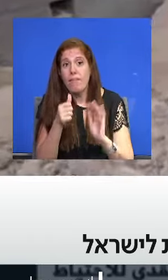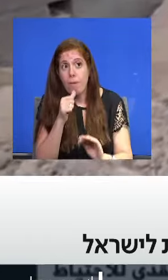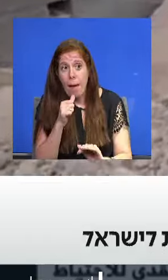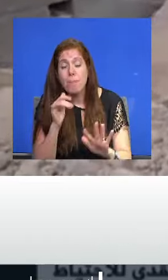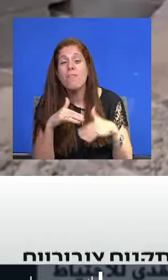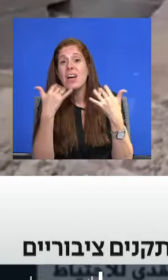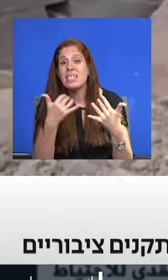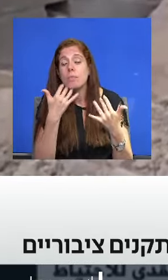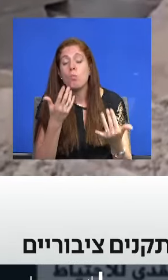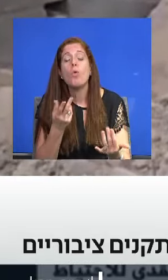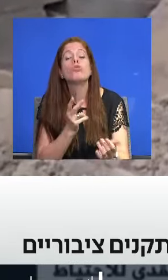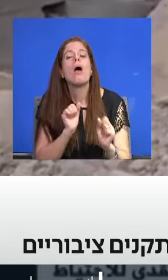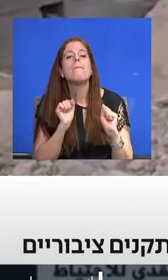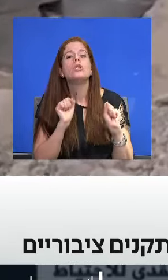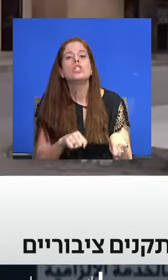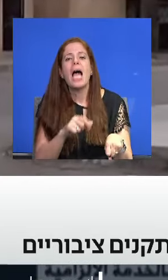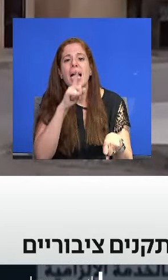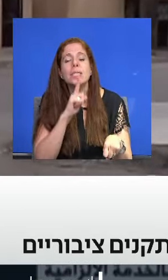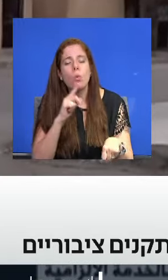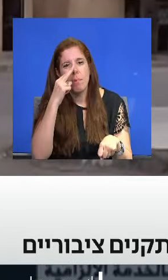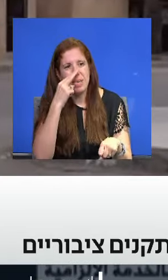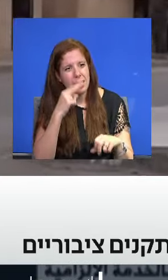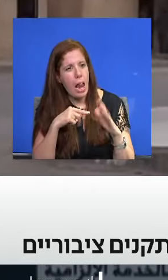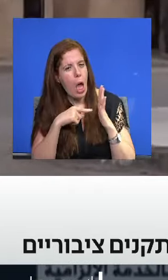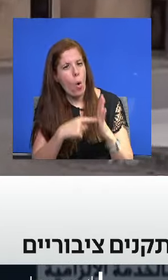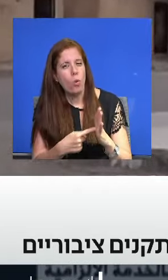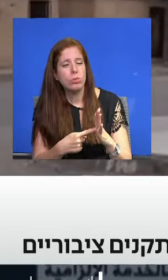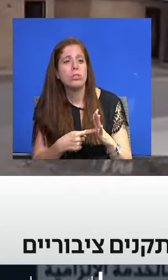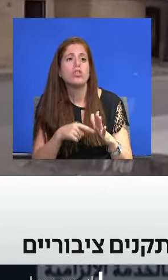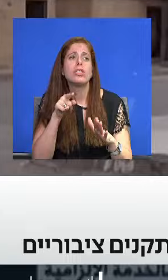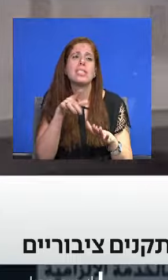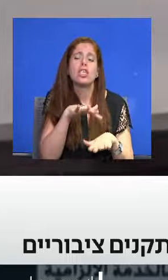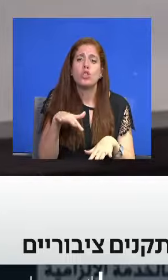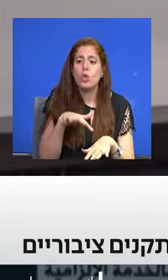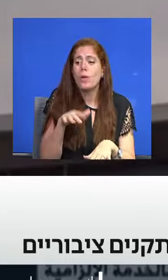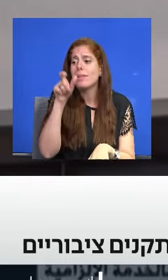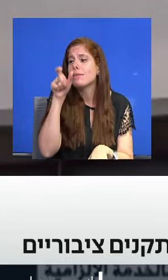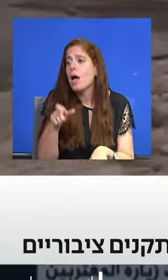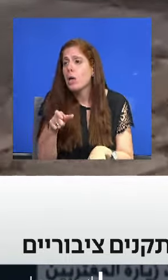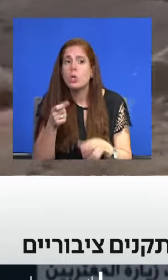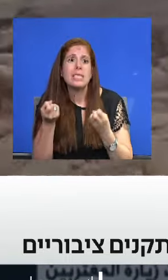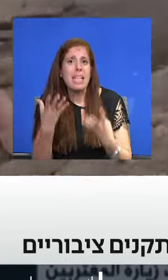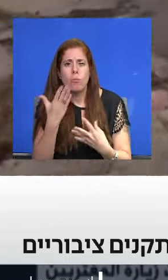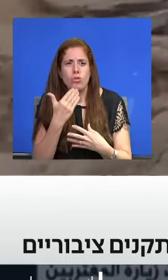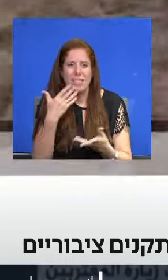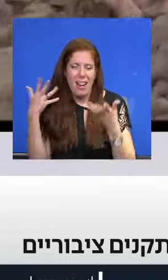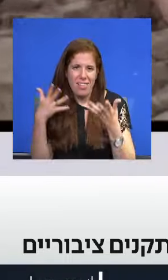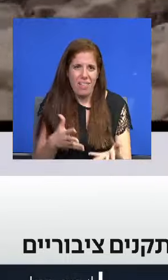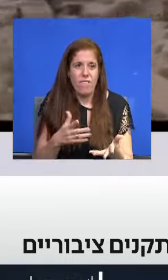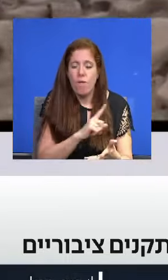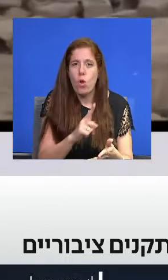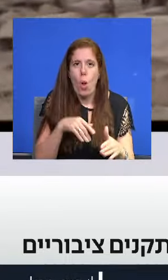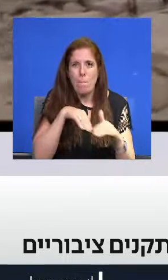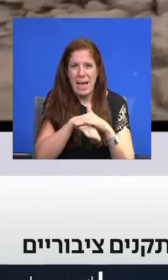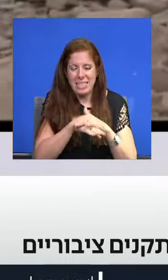שהמשטר הסורי מנסה להראות שמדובר בתשתיות אזרחיות תמימות שישראל תקפה, ולא במחסני נשק איראנים. כידוע, לפי